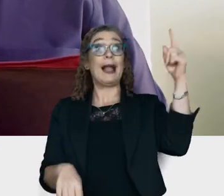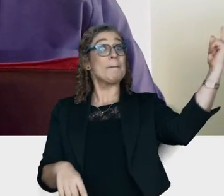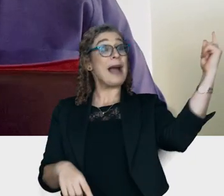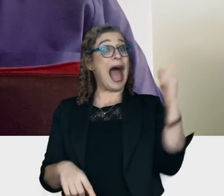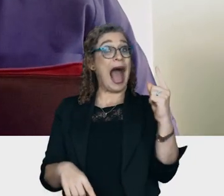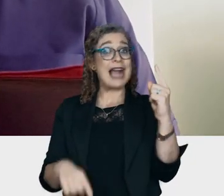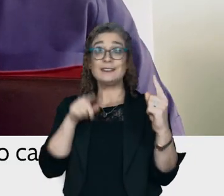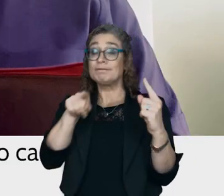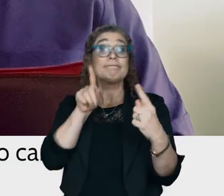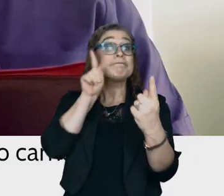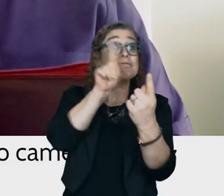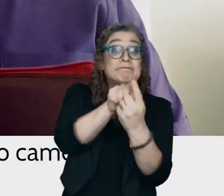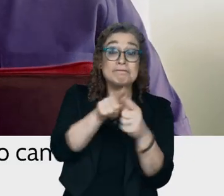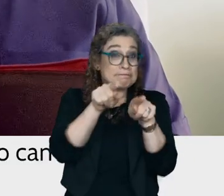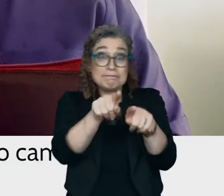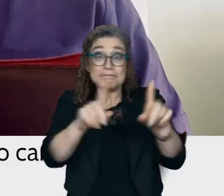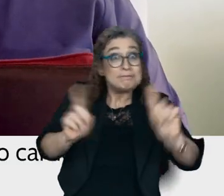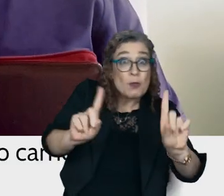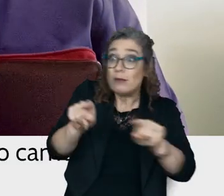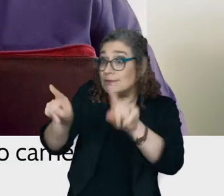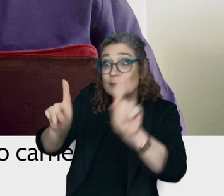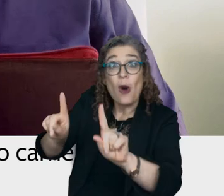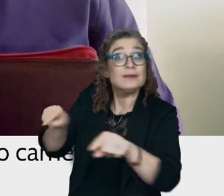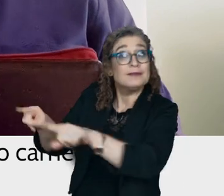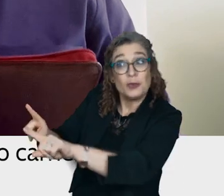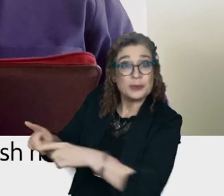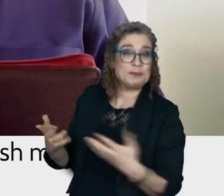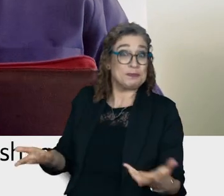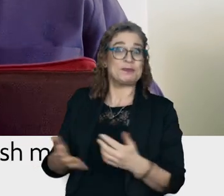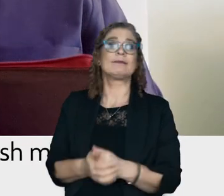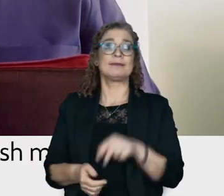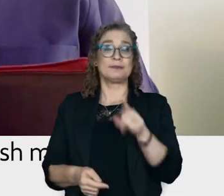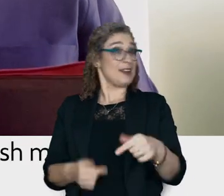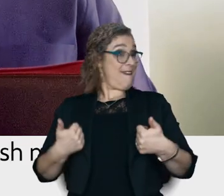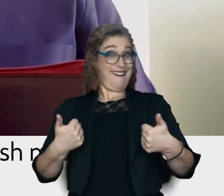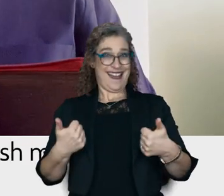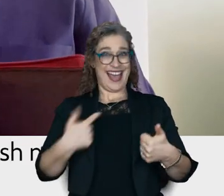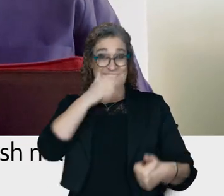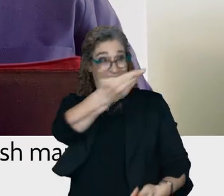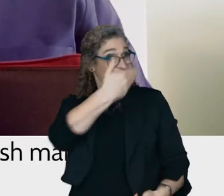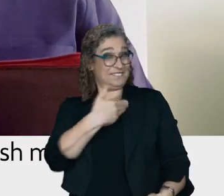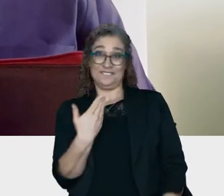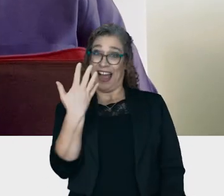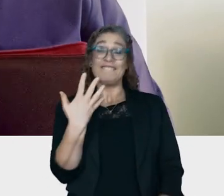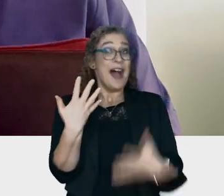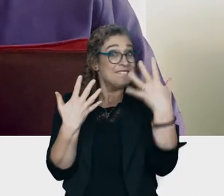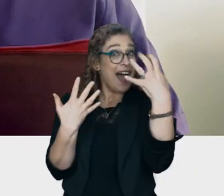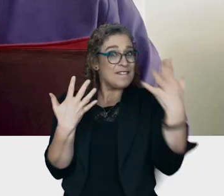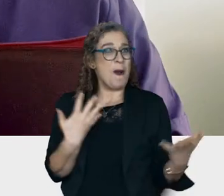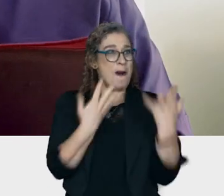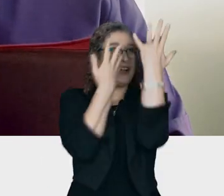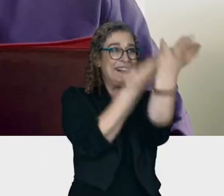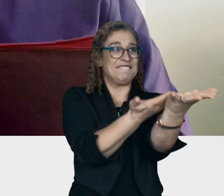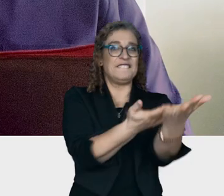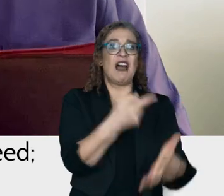سيدك ثم جاء الذي أخذ الوزن الواحد وقال يا سيد عرفت أنك إنسان قاس